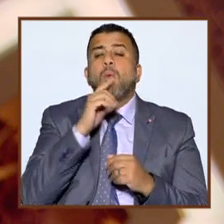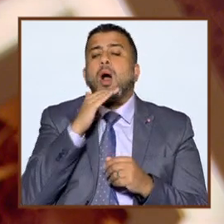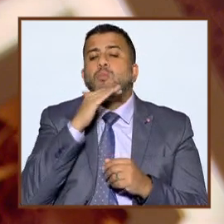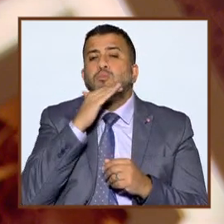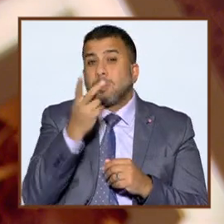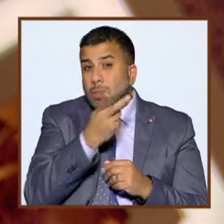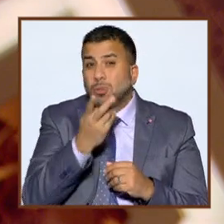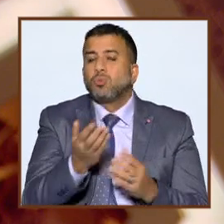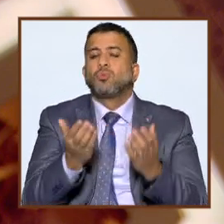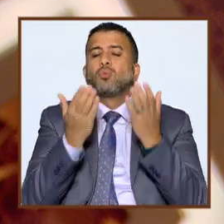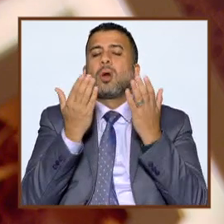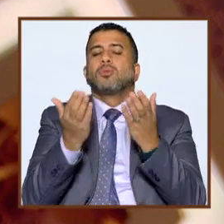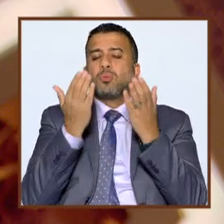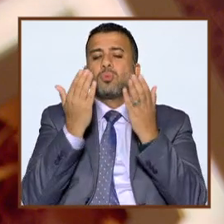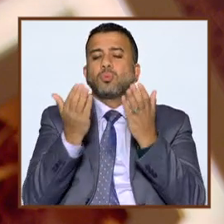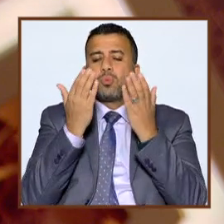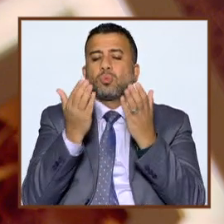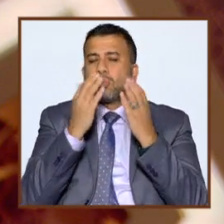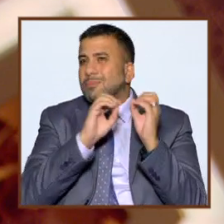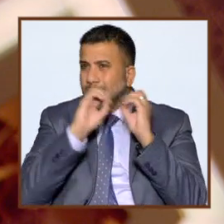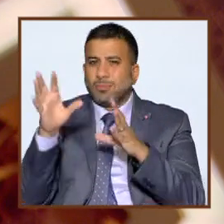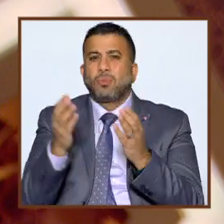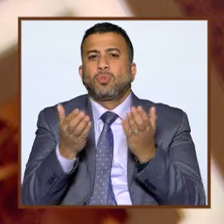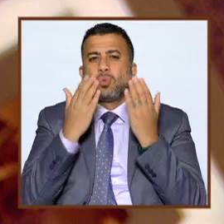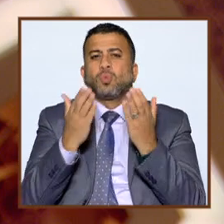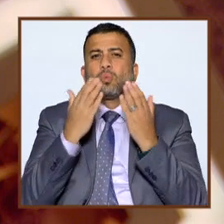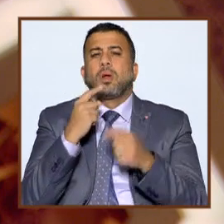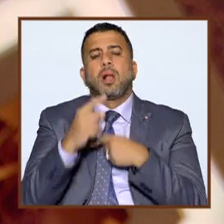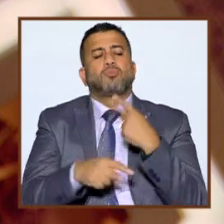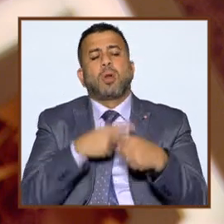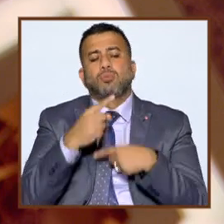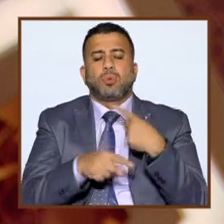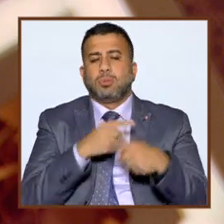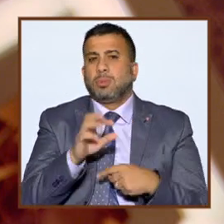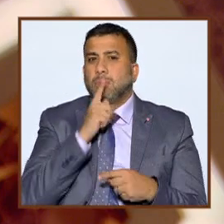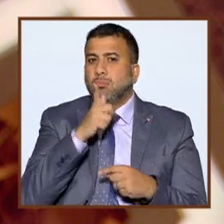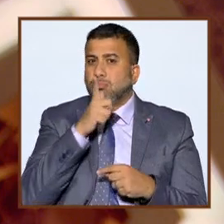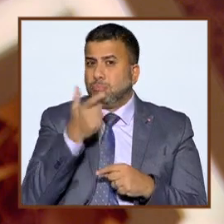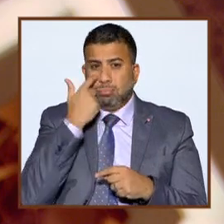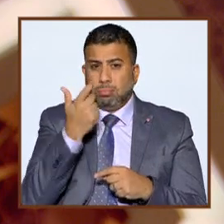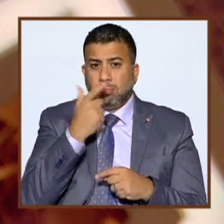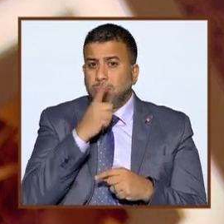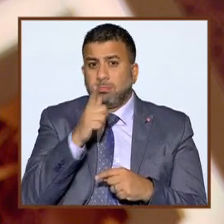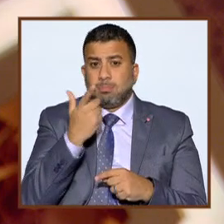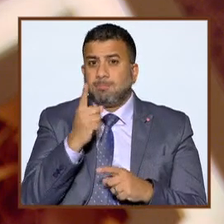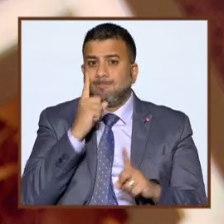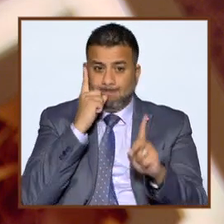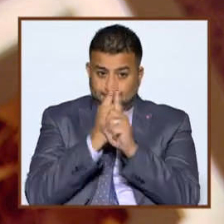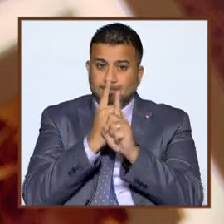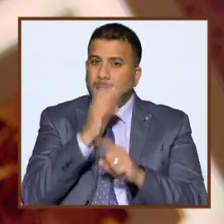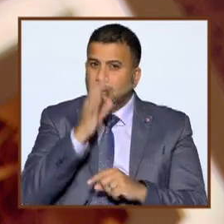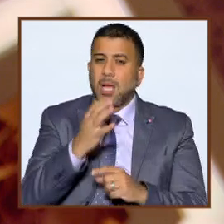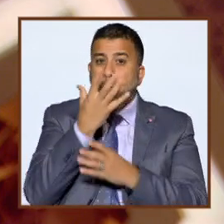ووالي وأبوه تكثران له من الدعاء، كذلك تحرصان على الالتقاء به،